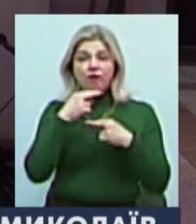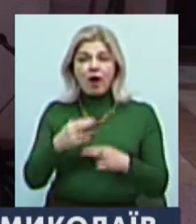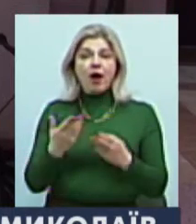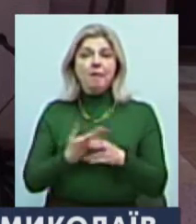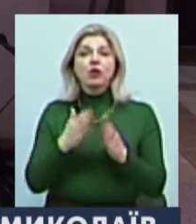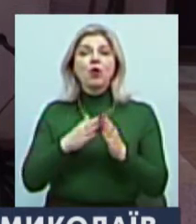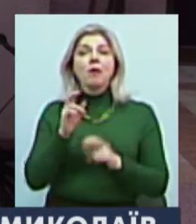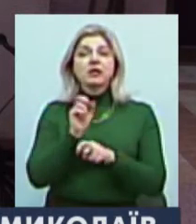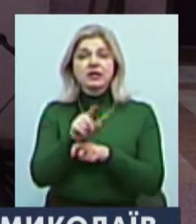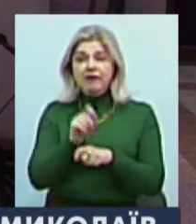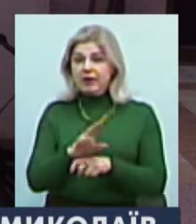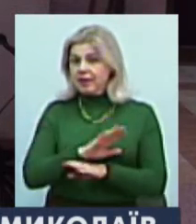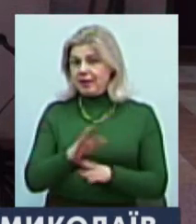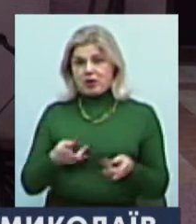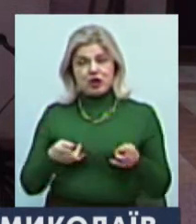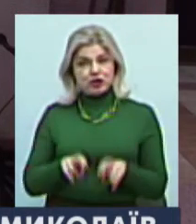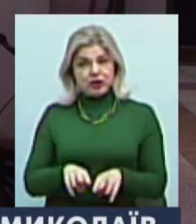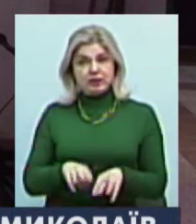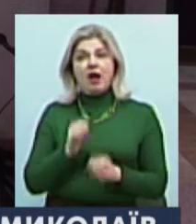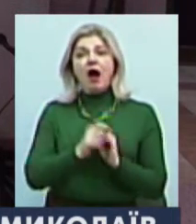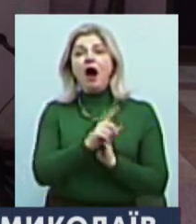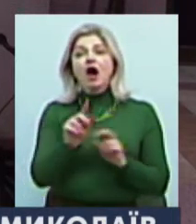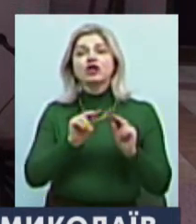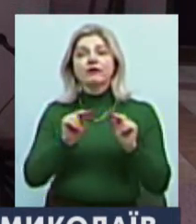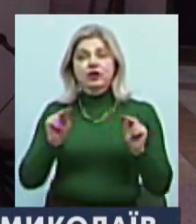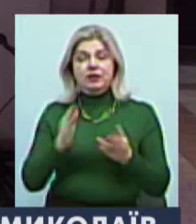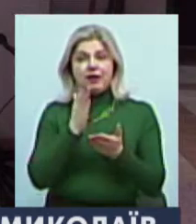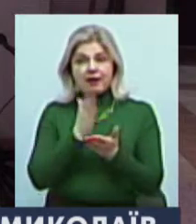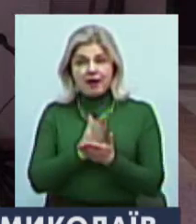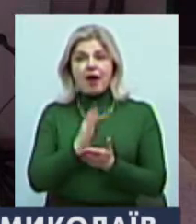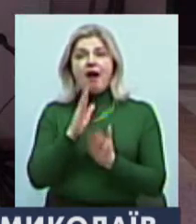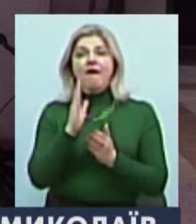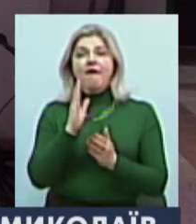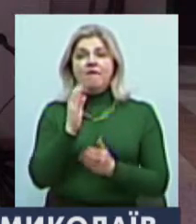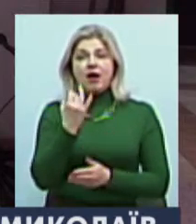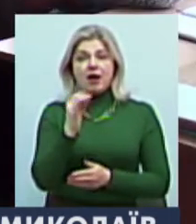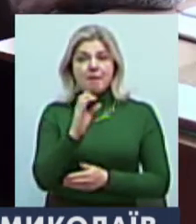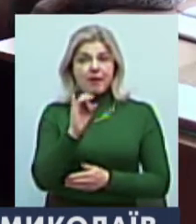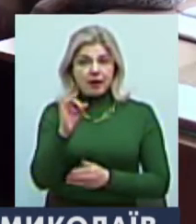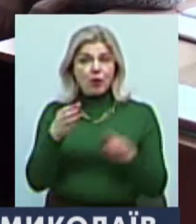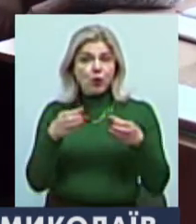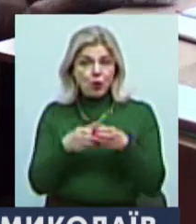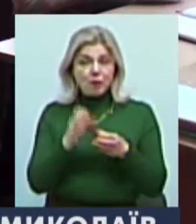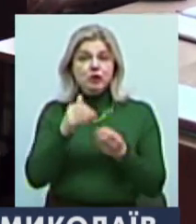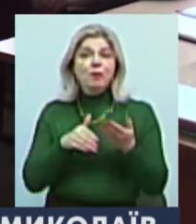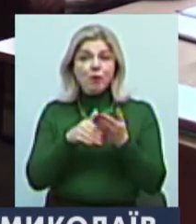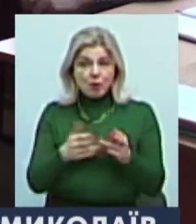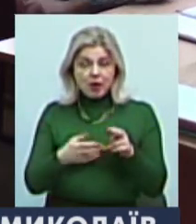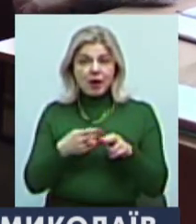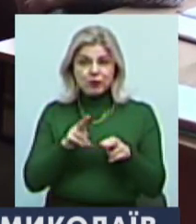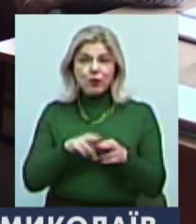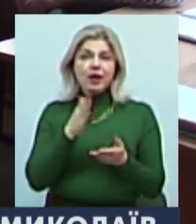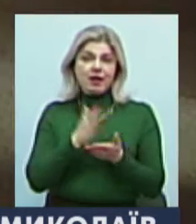можливості працювати не залишилися. У кожного вчителя створені і вайбер-групи, за допомогою яких вони мають